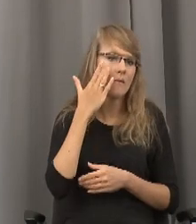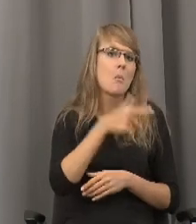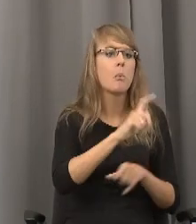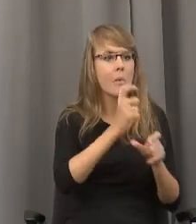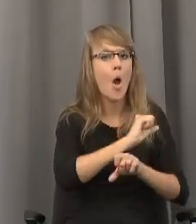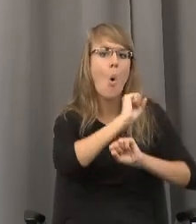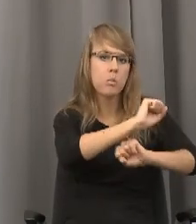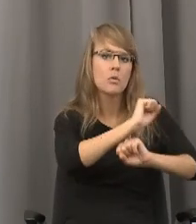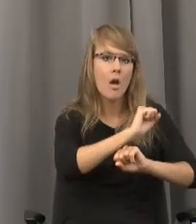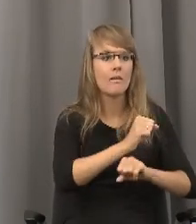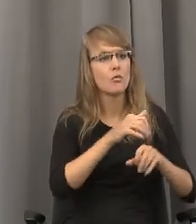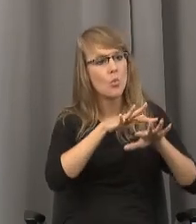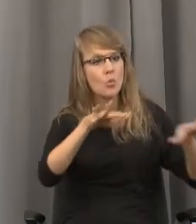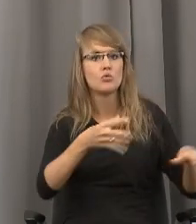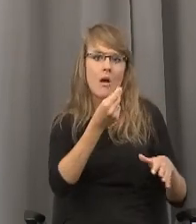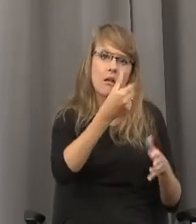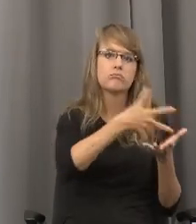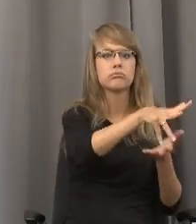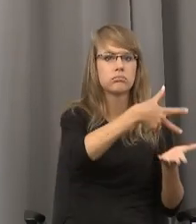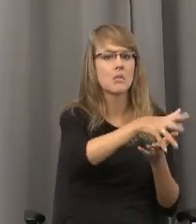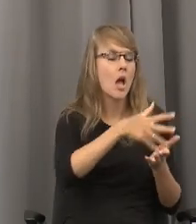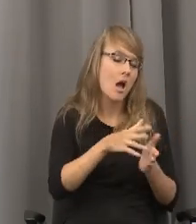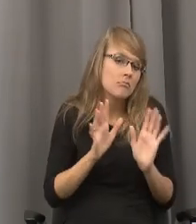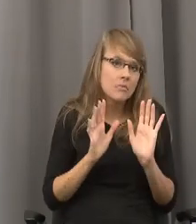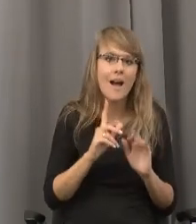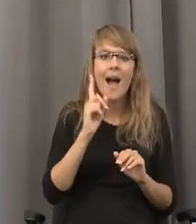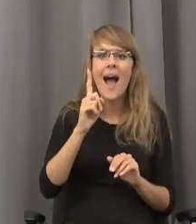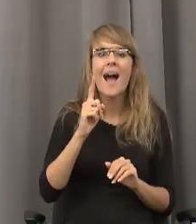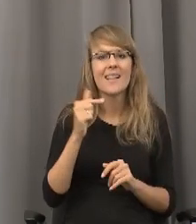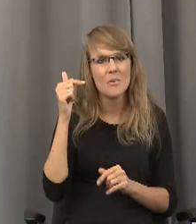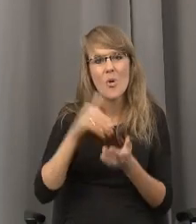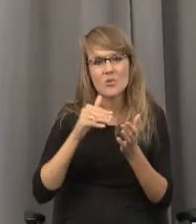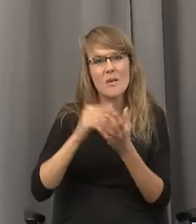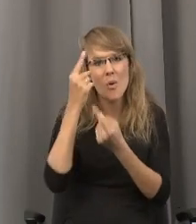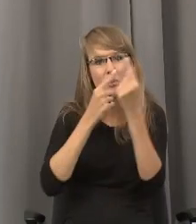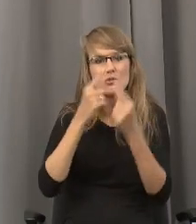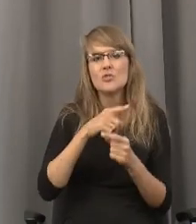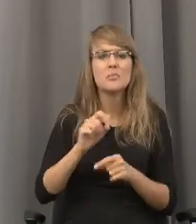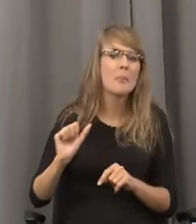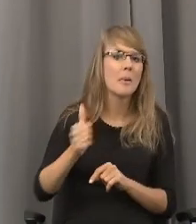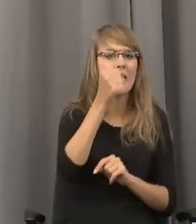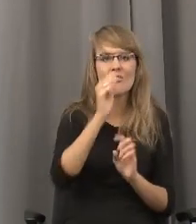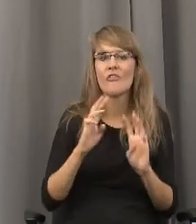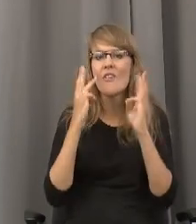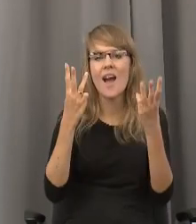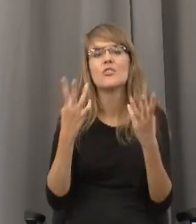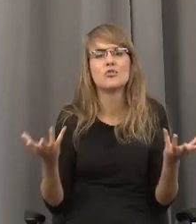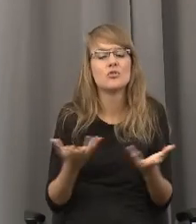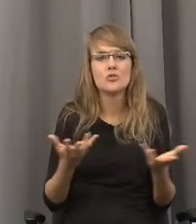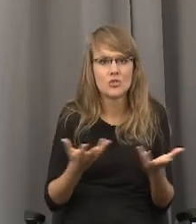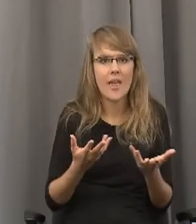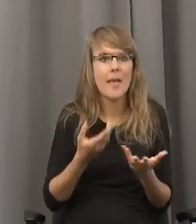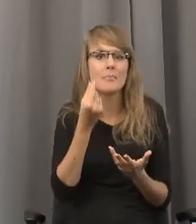państwa, ale należy sobie zawsze zadać pytanie o priorytety w funkcjonowaniu danego państwa. Gdzie ten strumień pieniędzy i jak powinien